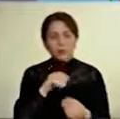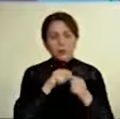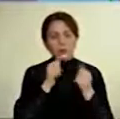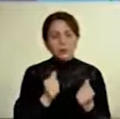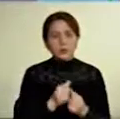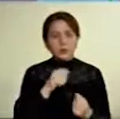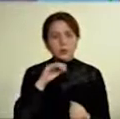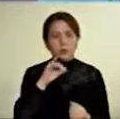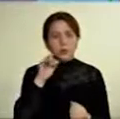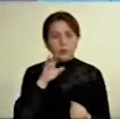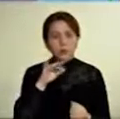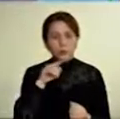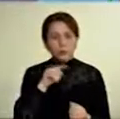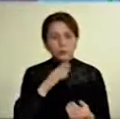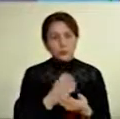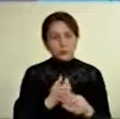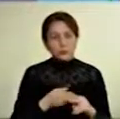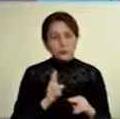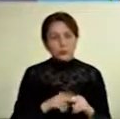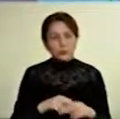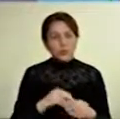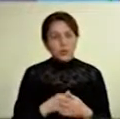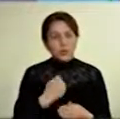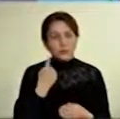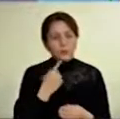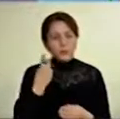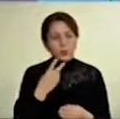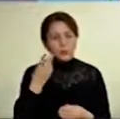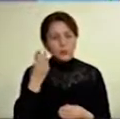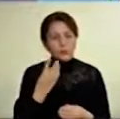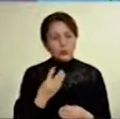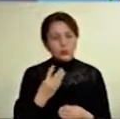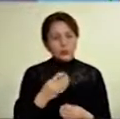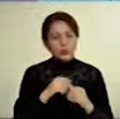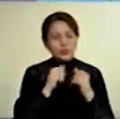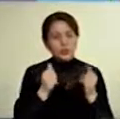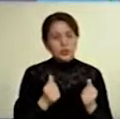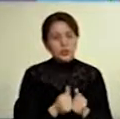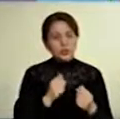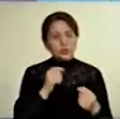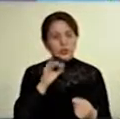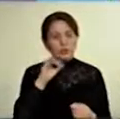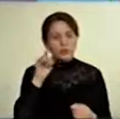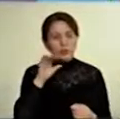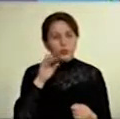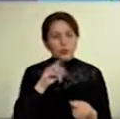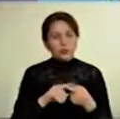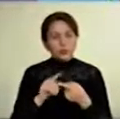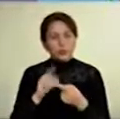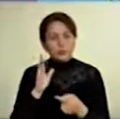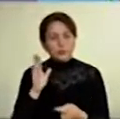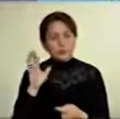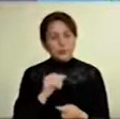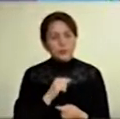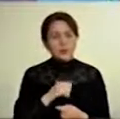yuzi. Murakkab shaklning yuzini topishimiz uchun 1-chi, 2-chi, 3-chi shakllarimizning yuzini qo'shamiz.